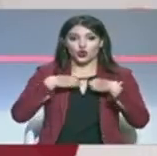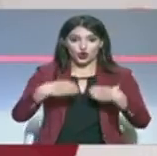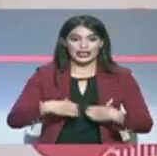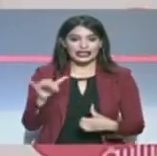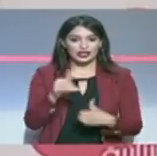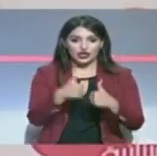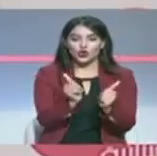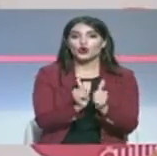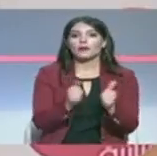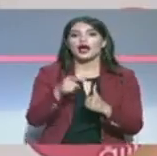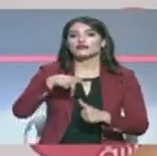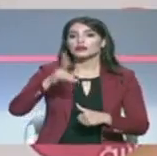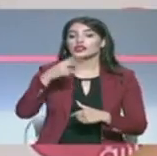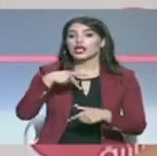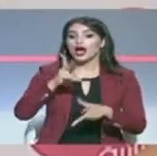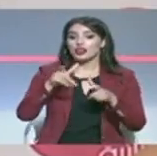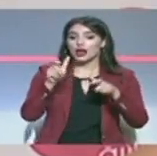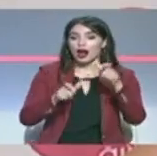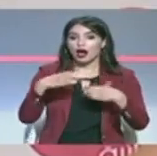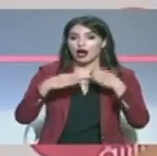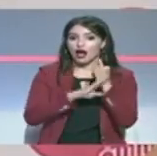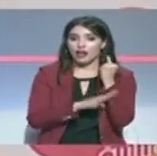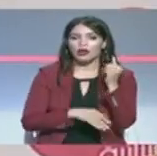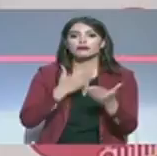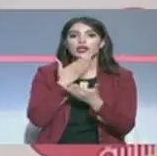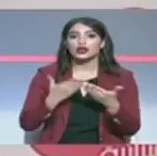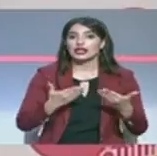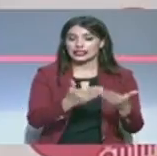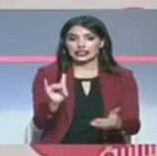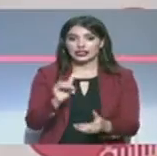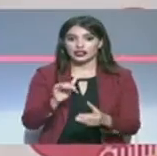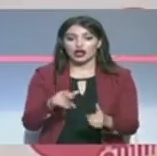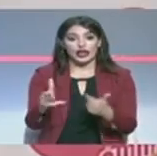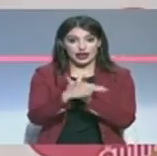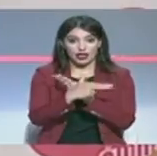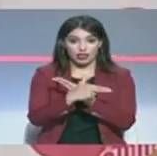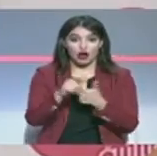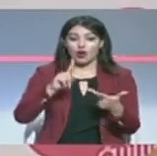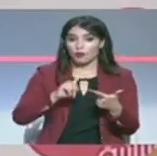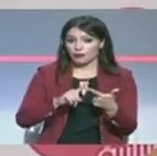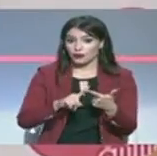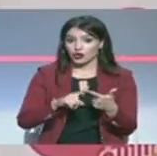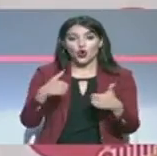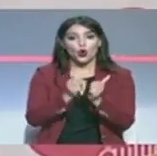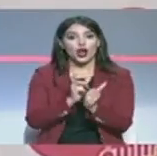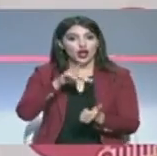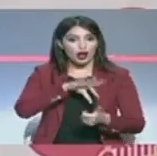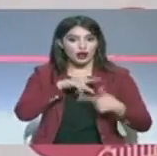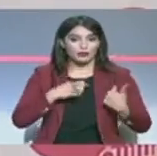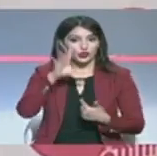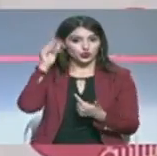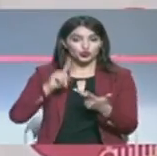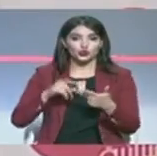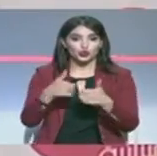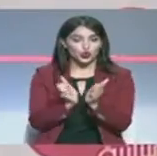الكتل اللي صوتوا بأغلبية أعضائهم مع منح ثقة، واللي هما كتلة حركة النهضة وكتلة قلب تونس وكتلة